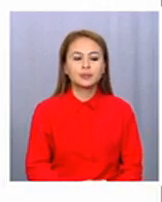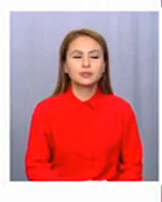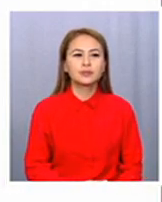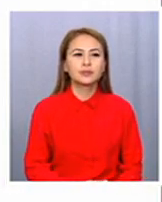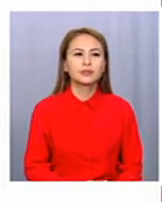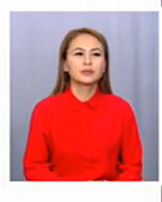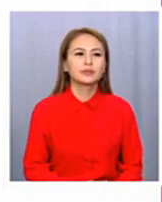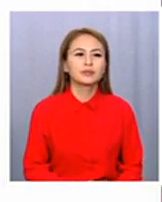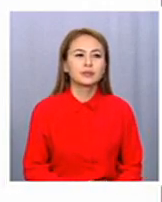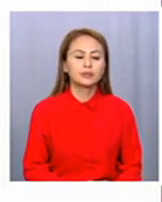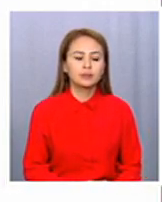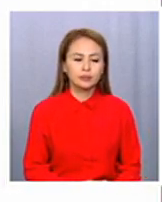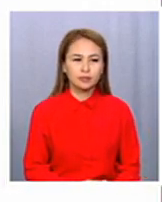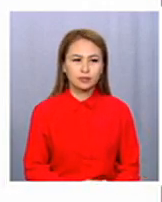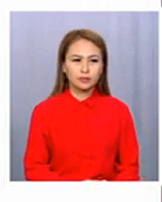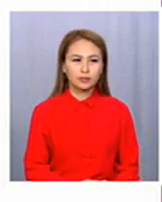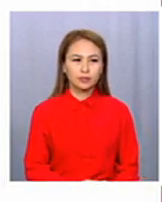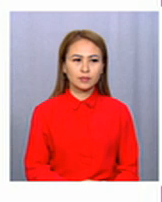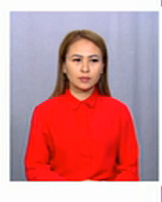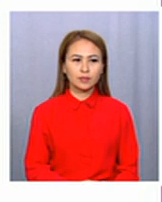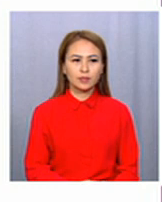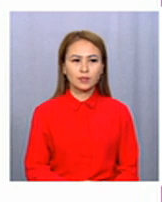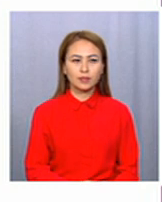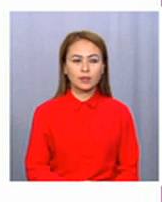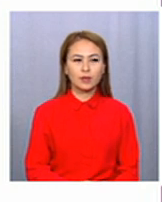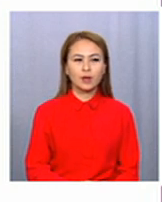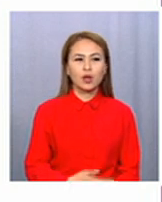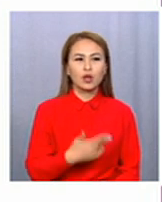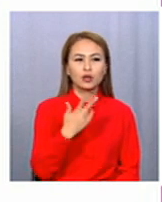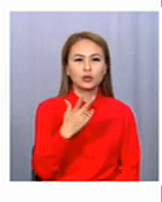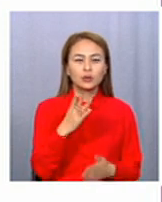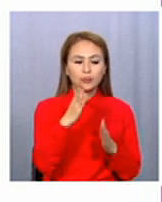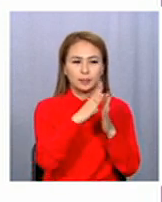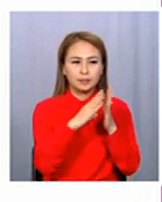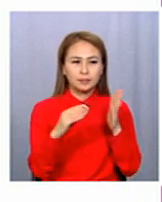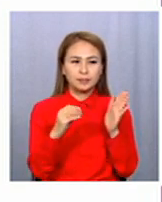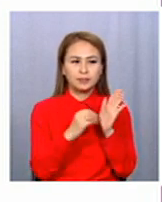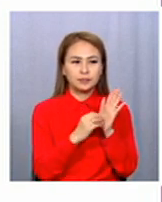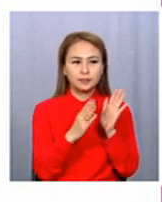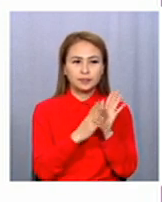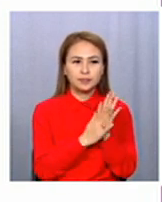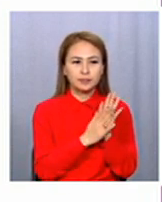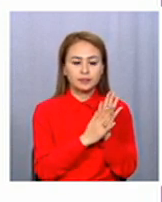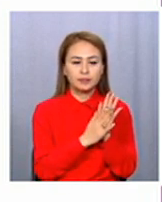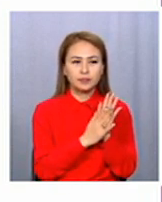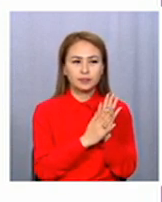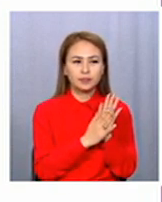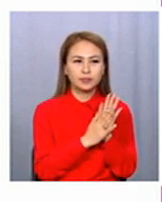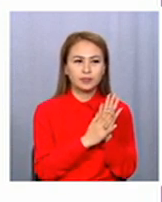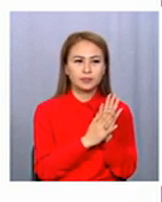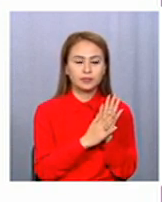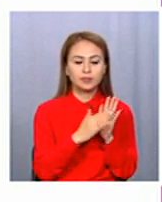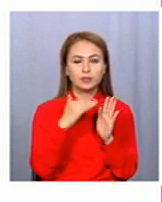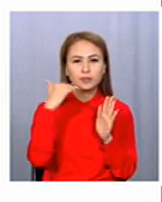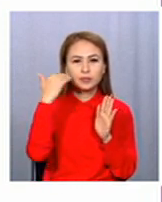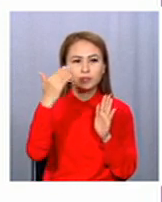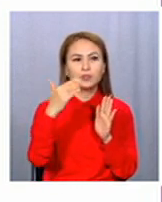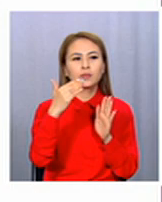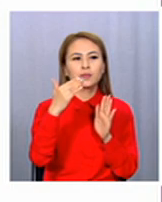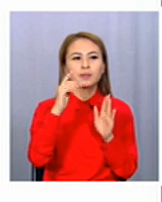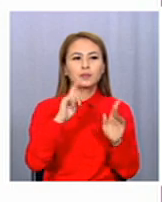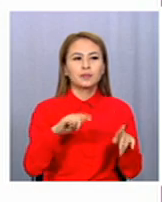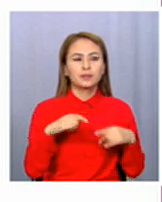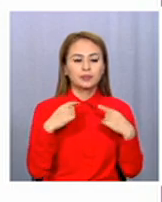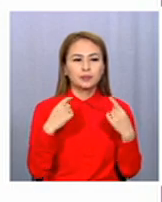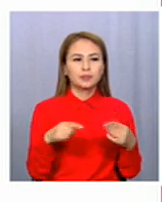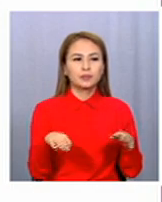қарастырайық. Бірінші тәсіл, бұрыш үш бас әріппен белгіленеді және бұрыштың төбесін белгілейтін әріп